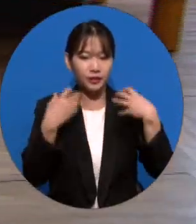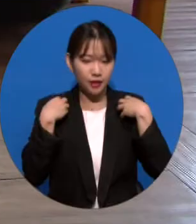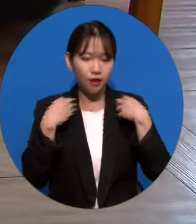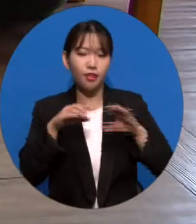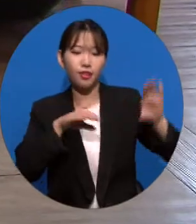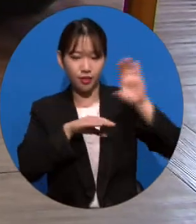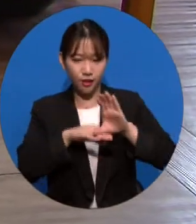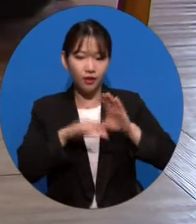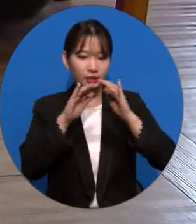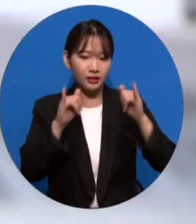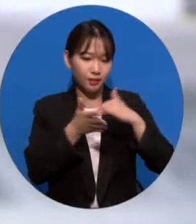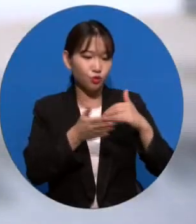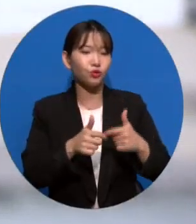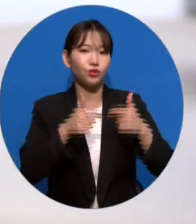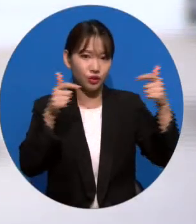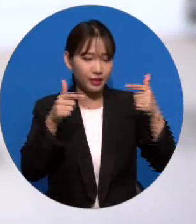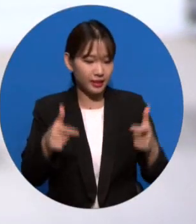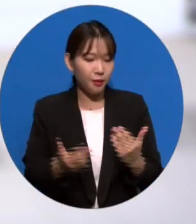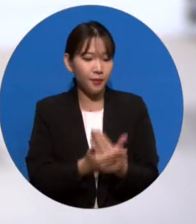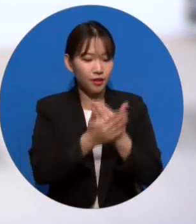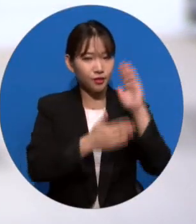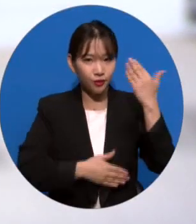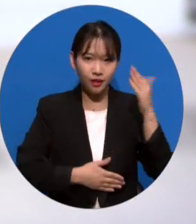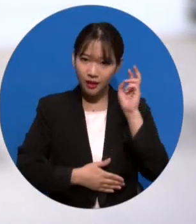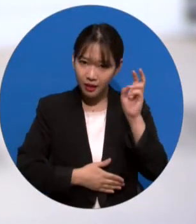넘어 인구 유입과 지역 발전으로도